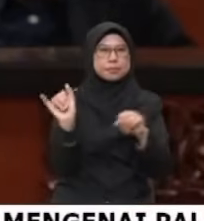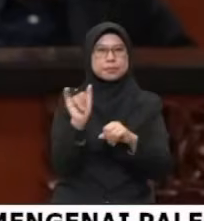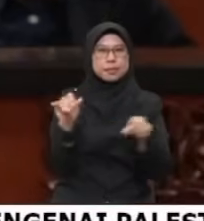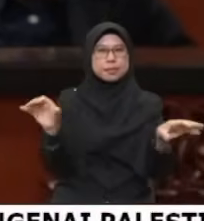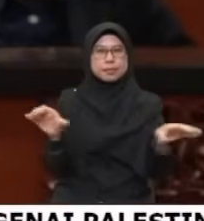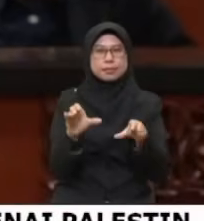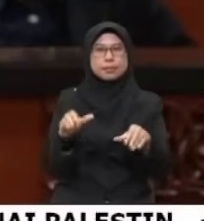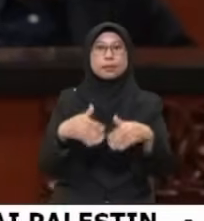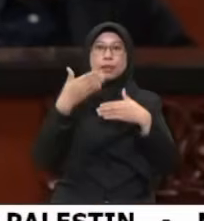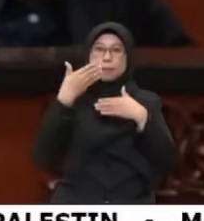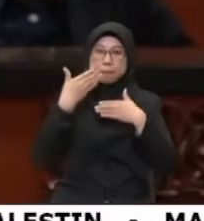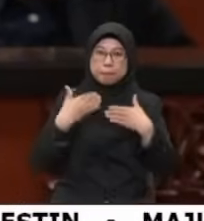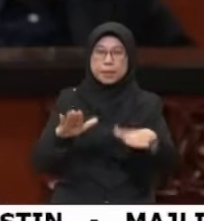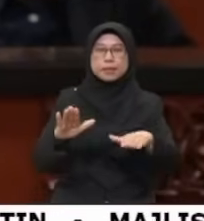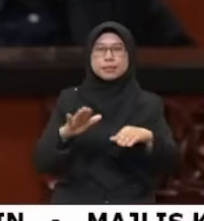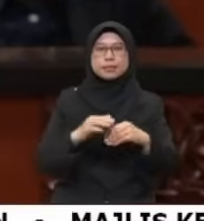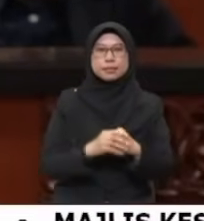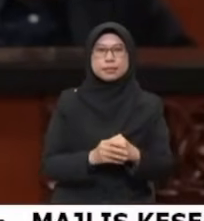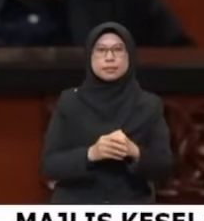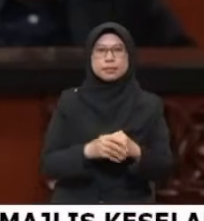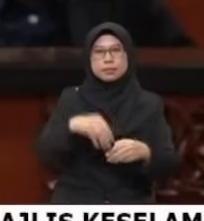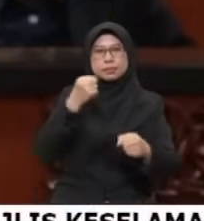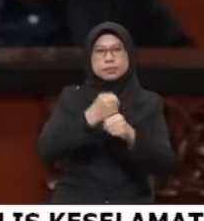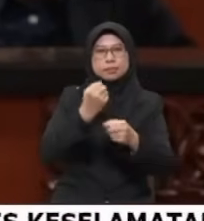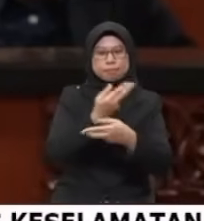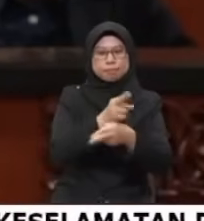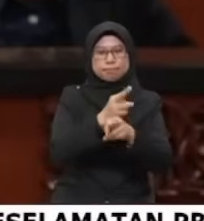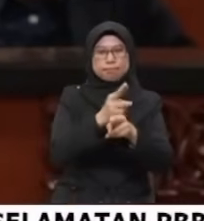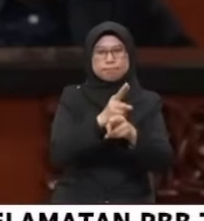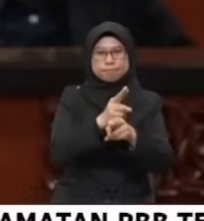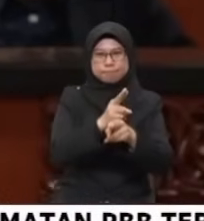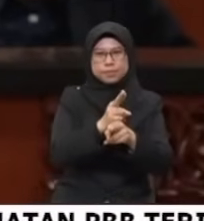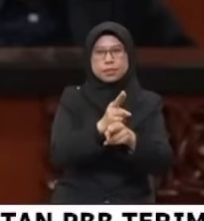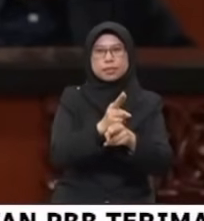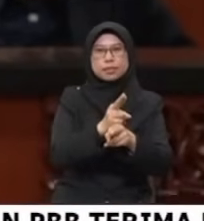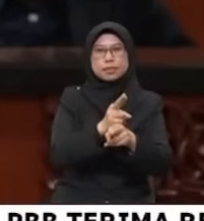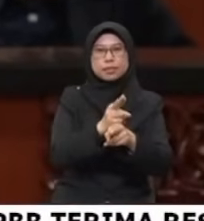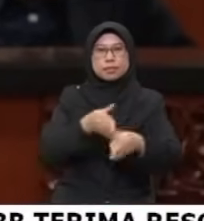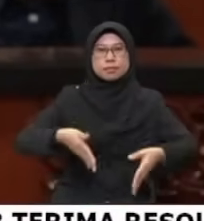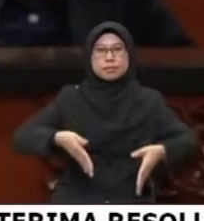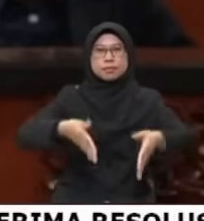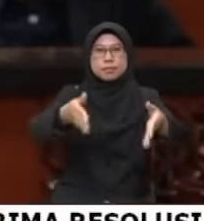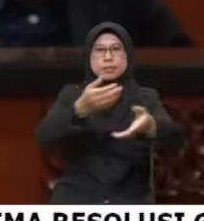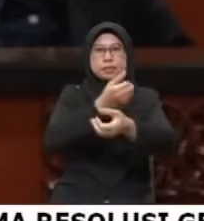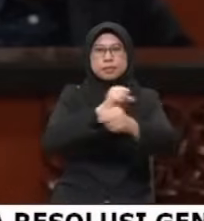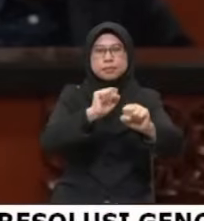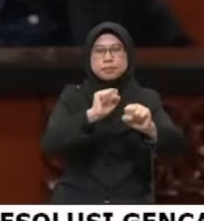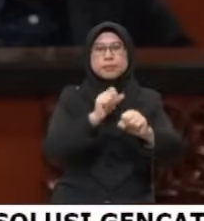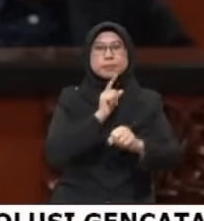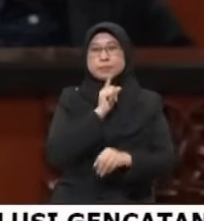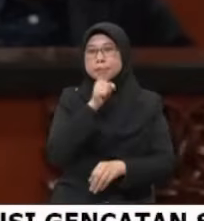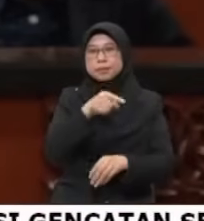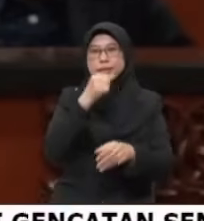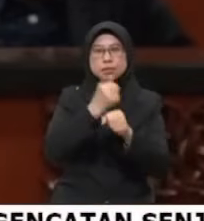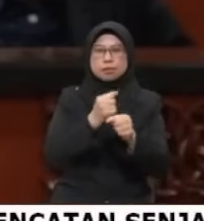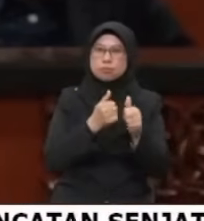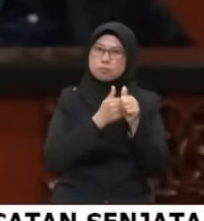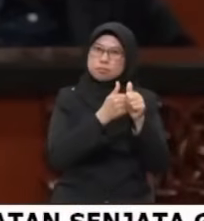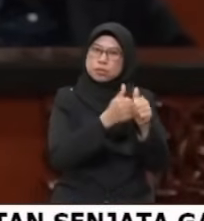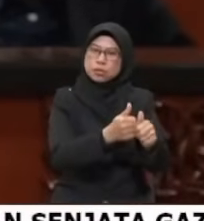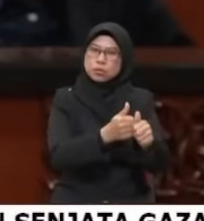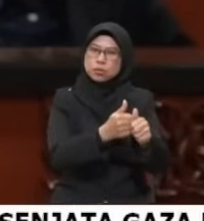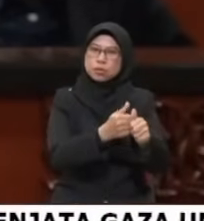dilaksanakan setelah kerja-kerja penurapan siap dilaksanakan di tapak bagi memastikan kerja-kerja tersebut mematuhi